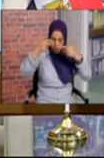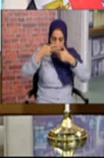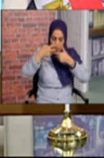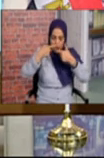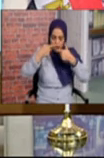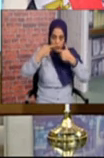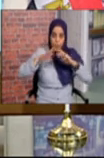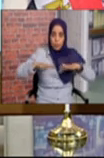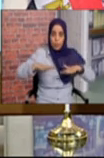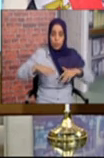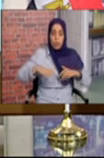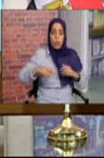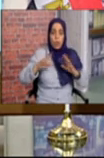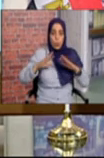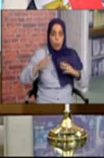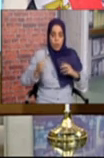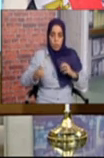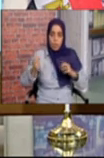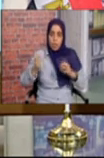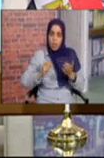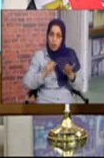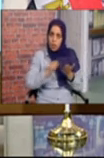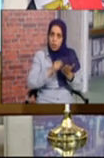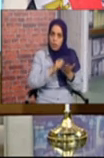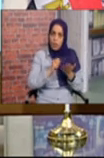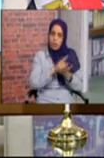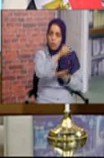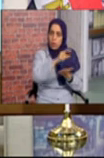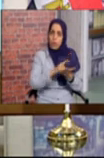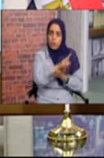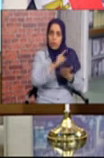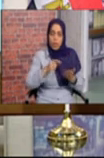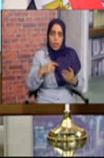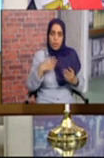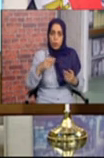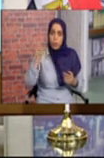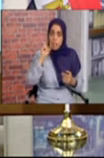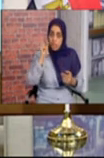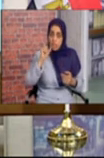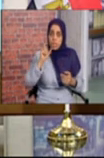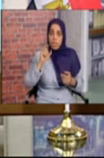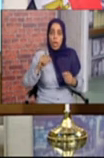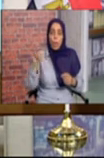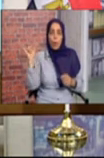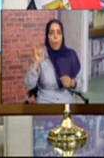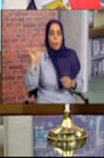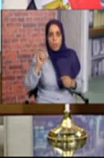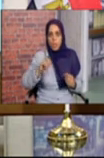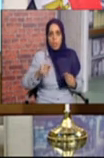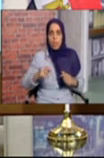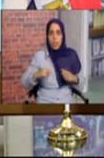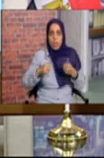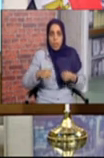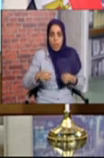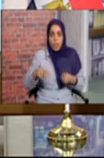في بعض الدول واحد يفجر حاجة عنده النبذ الديني النبذ الديني ده مهم جدا ان انا